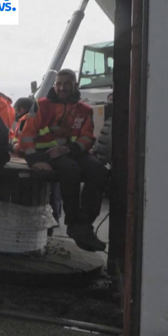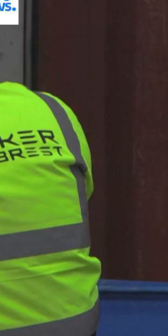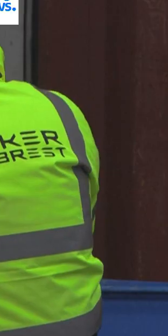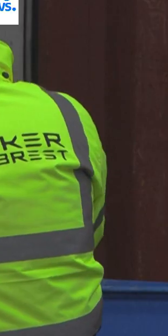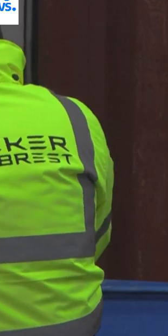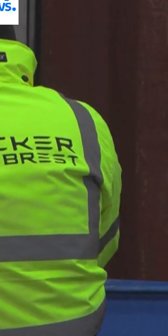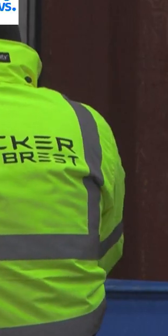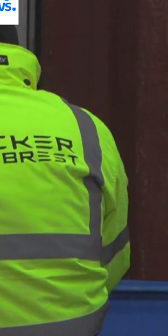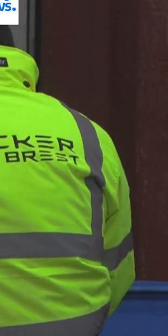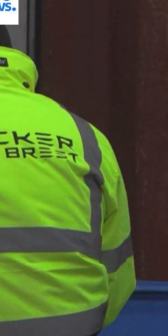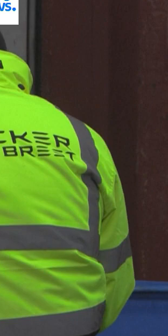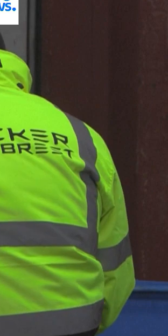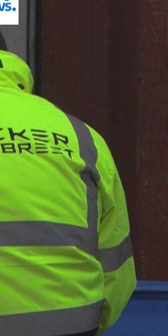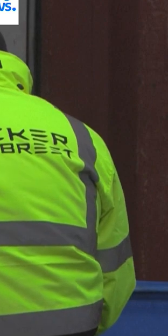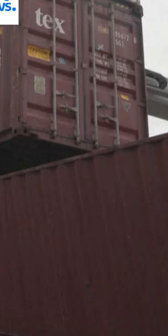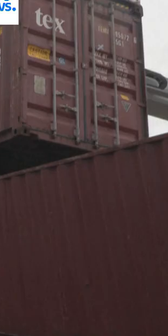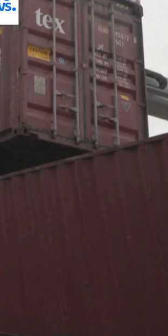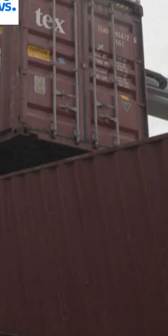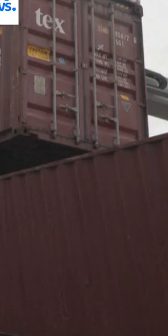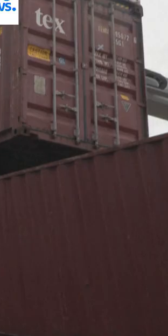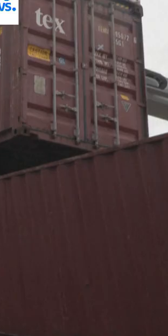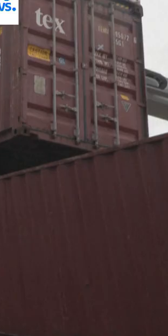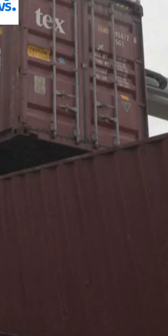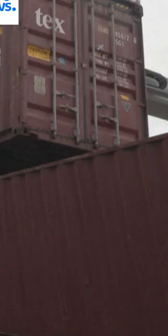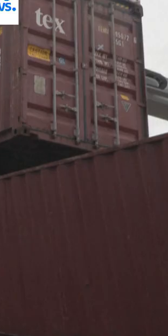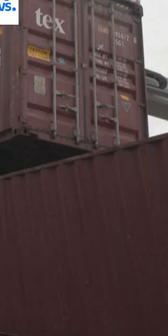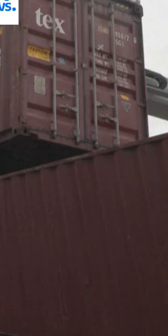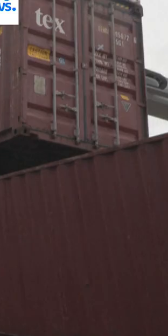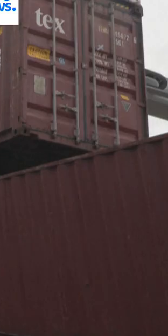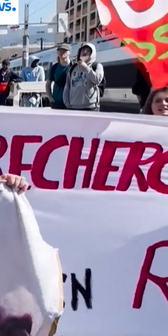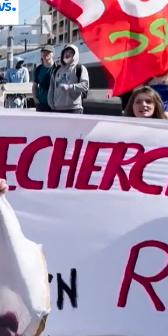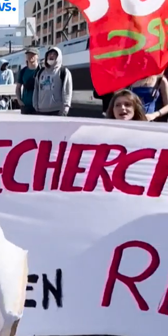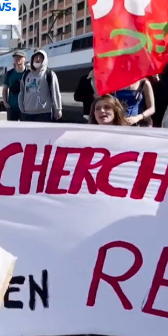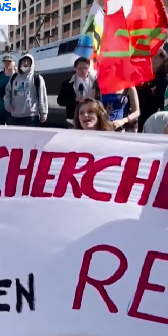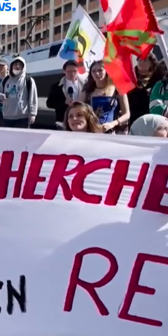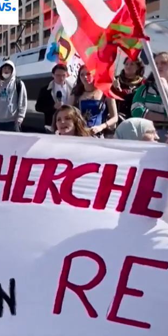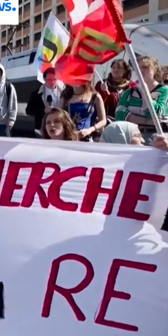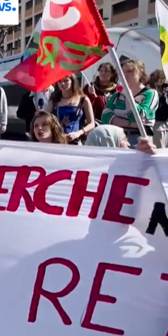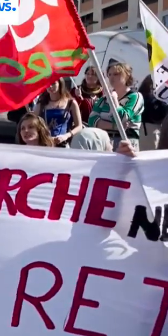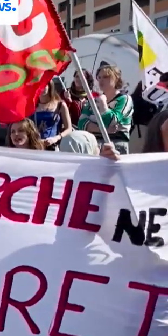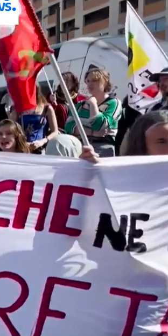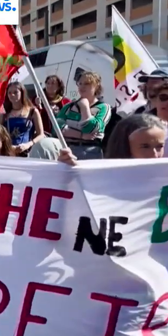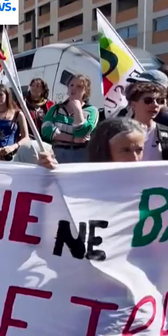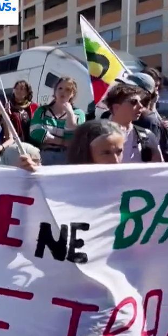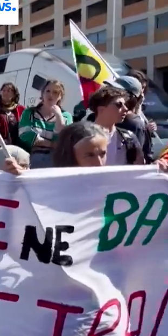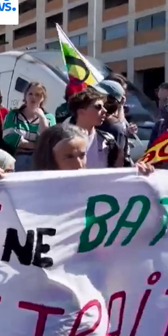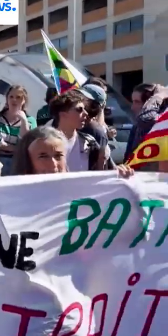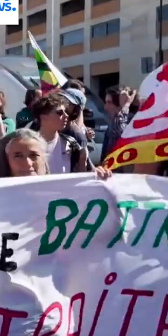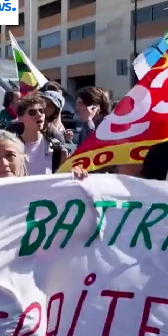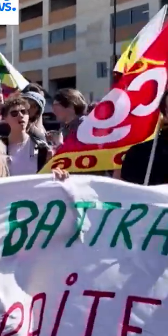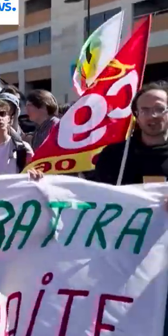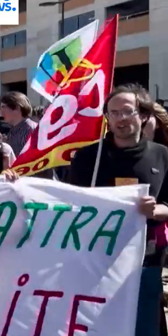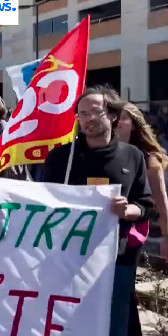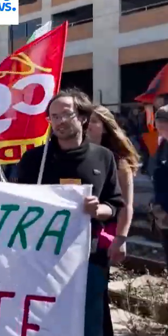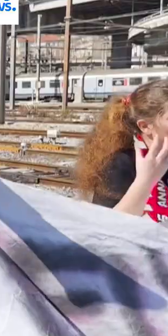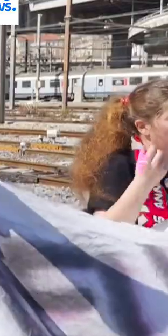Zwei Misstrauensvoten gegen die Regierung waren am Montag gescheitert. La meilleure façon du blé, c'est encore